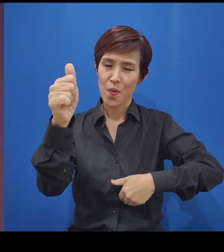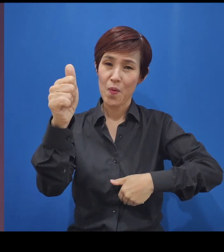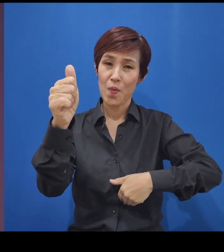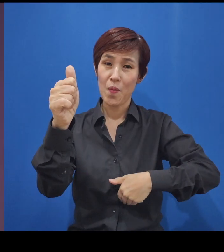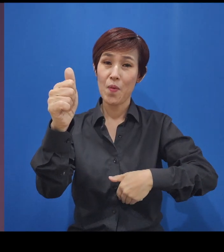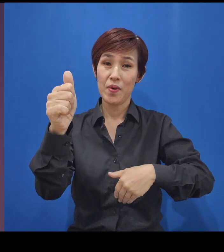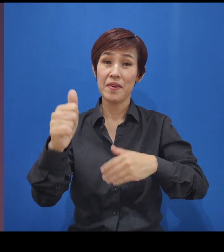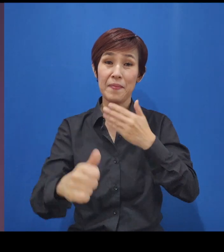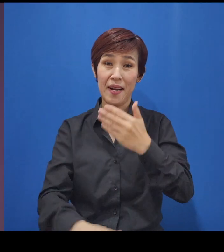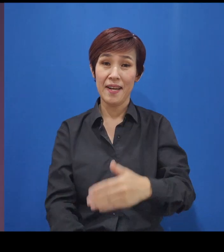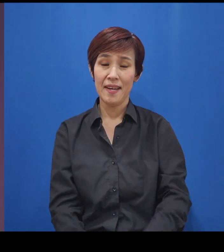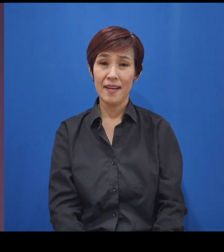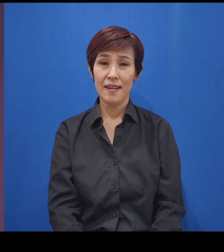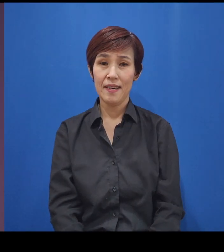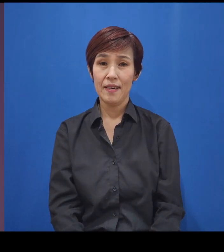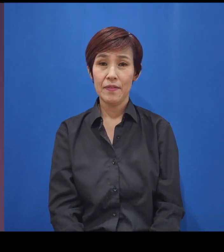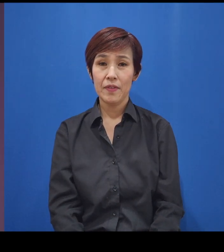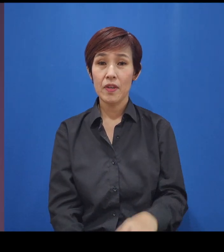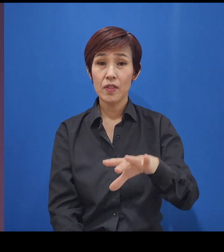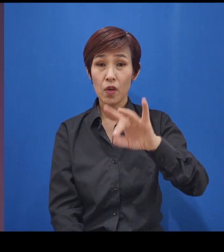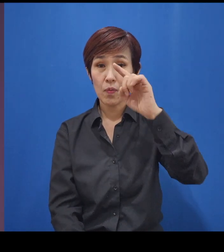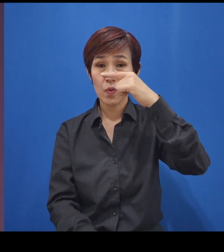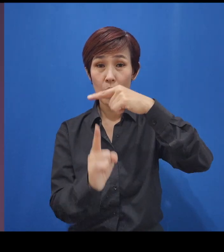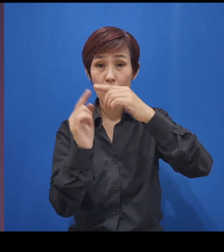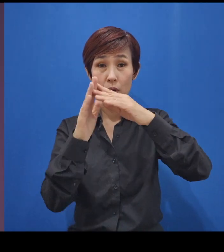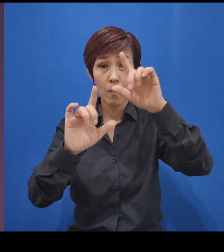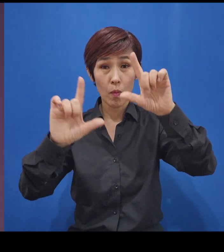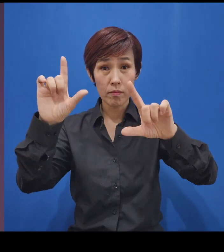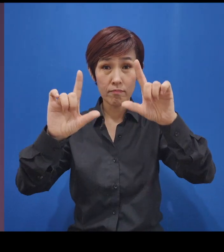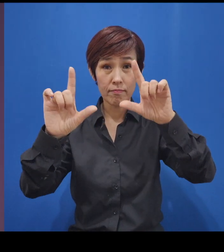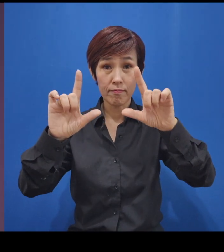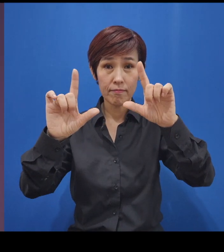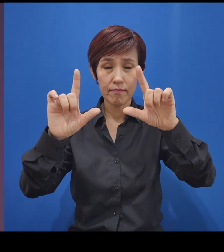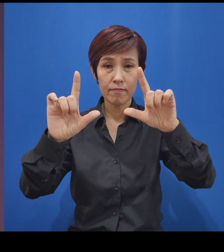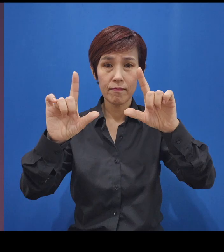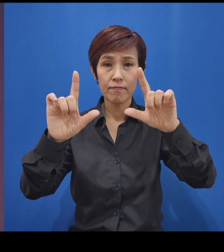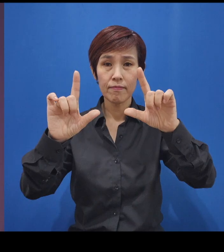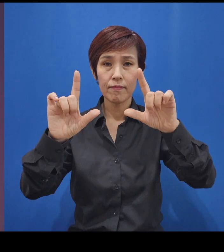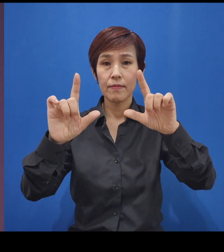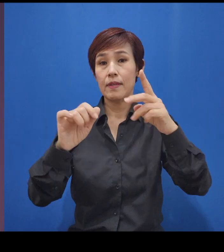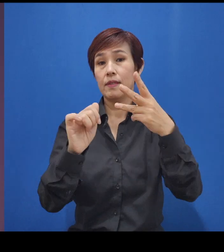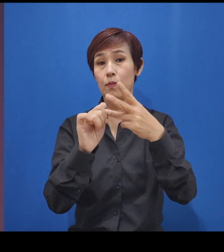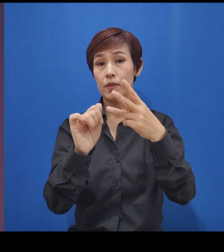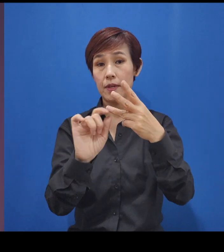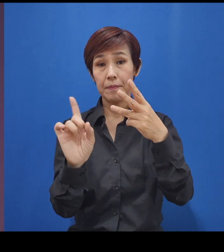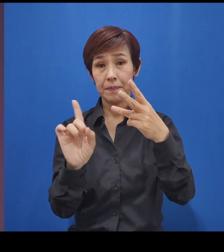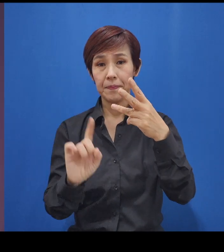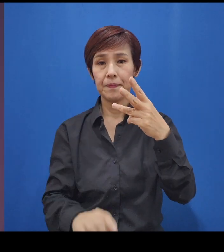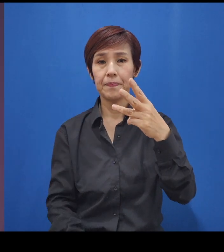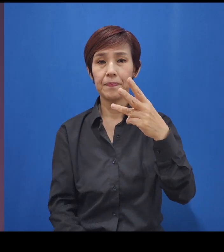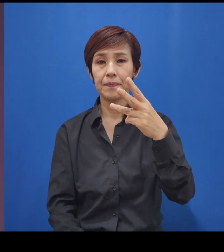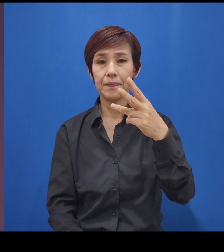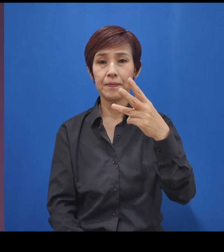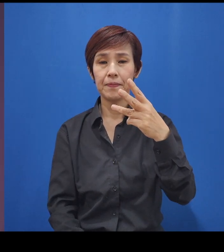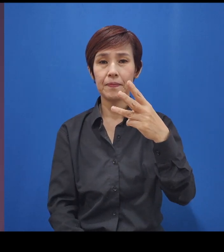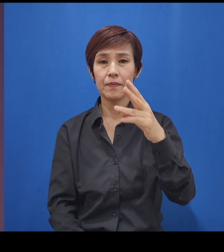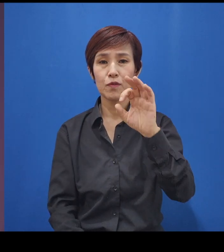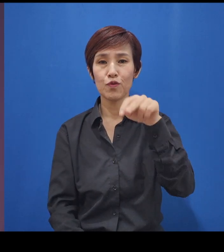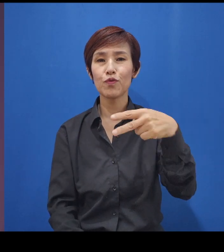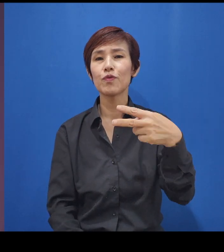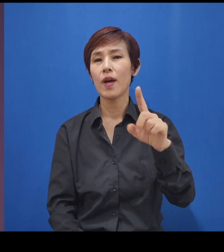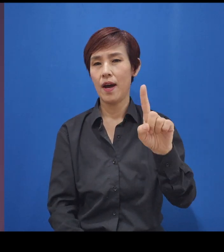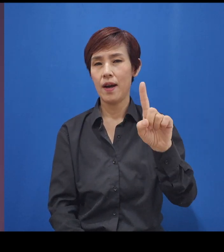그런데 교회의 처음 모습은 이것만 있었던 게 아니에요. 교회의 처음 모습 세 번째, 바로